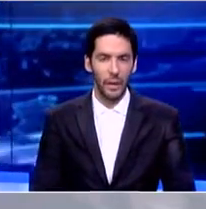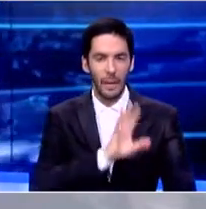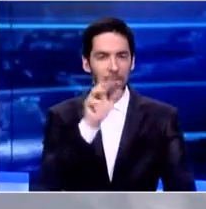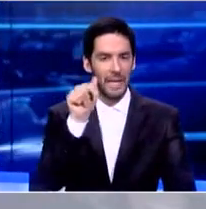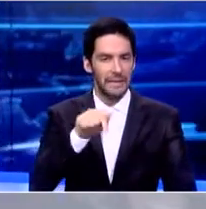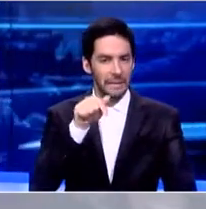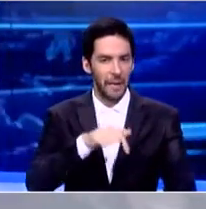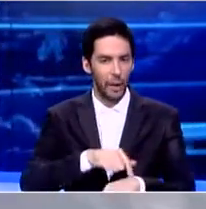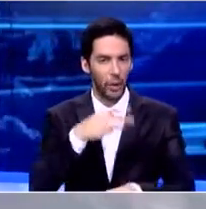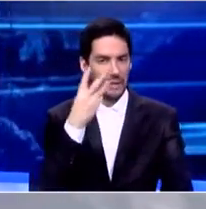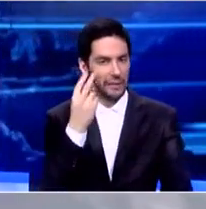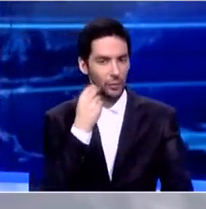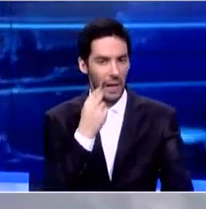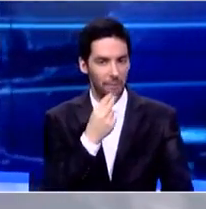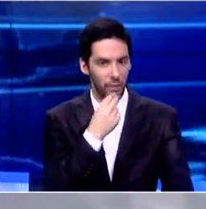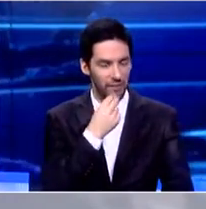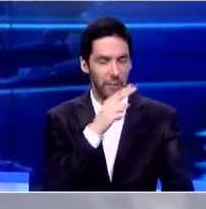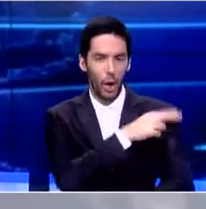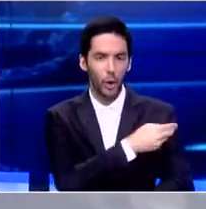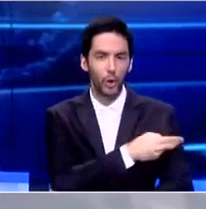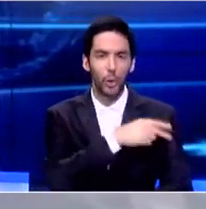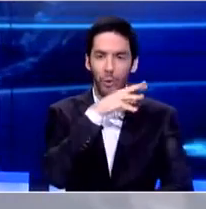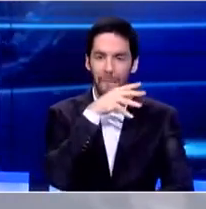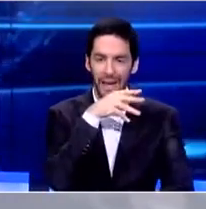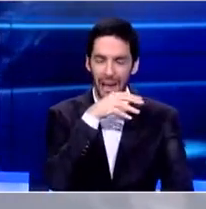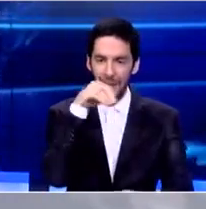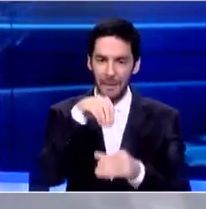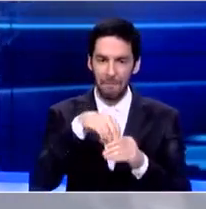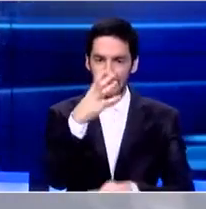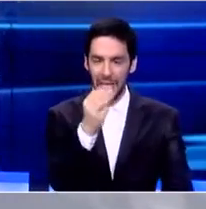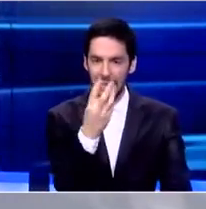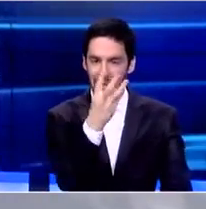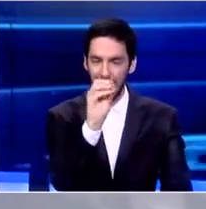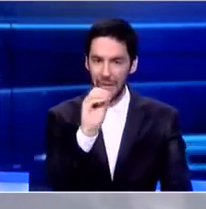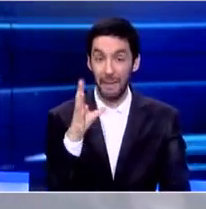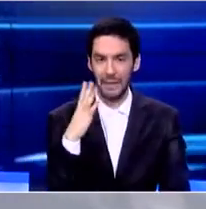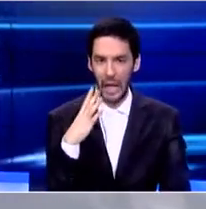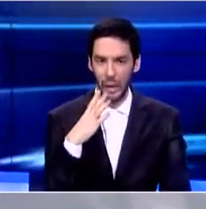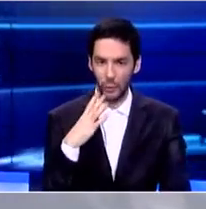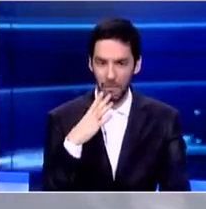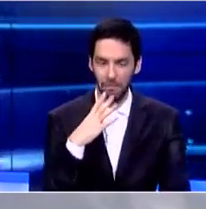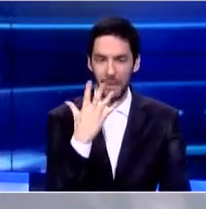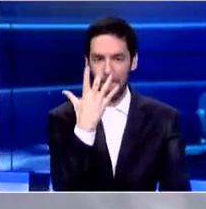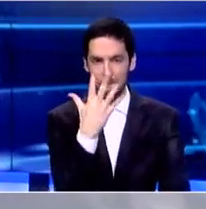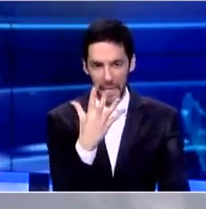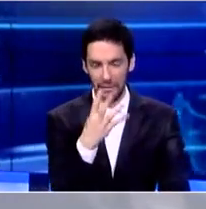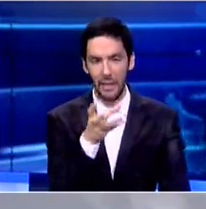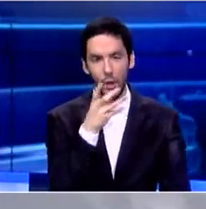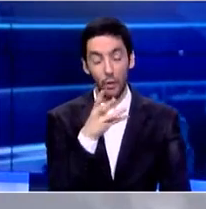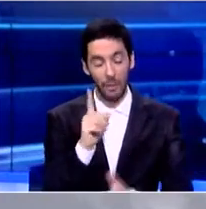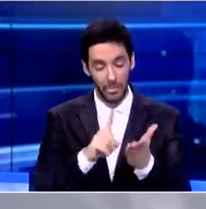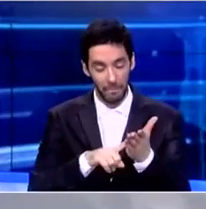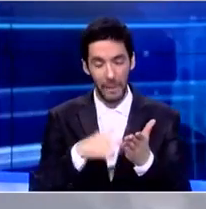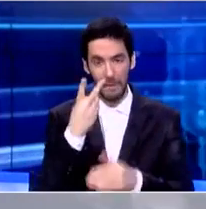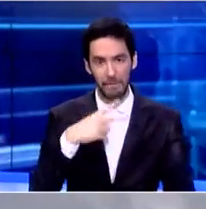Γενικό Νοσοκομείο Αμοχώστου, το νοσοκομείο αναφοράς, νοσηλεύονται 35 άτομα, 5 εξ αυτών νοσηλεύονται στη